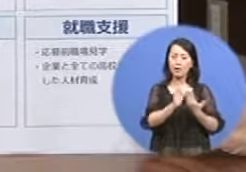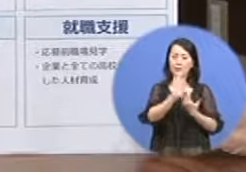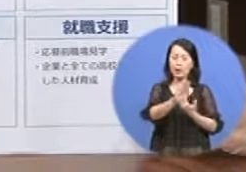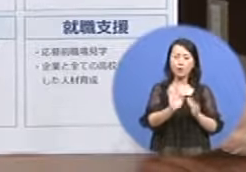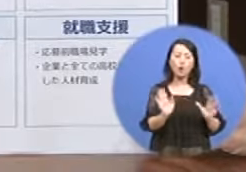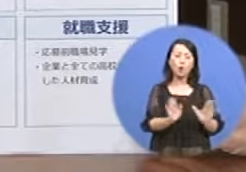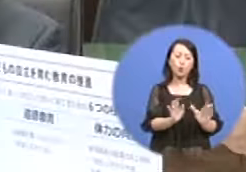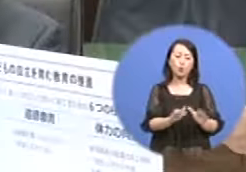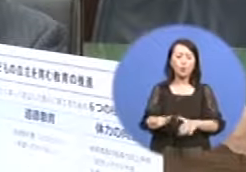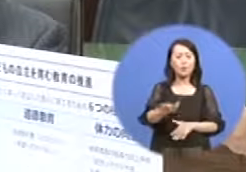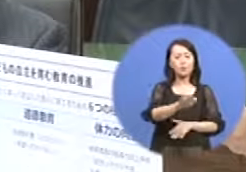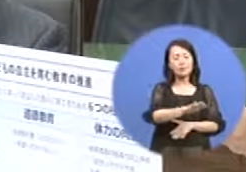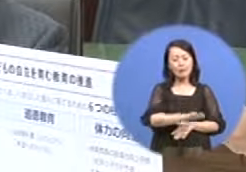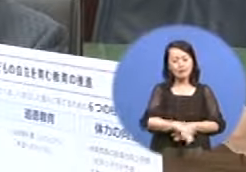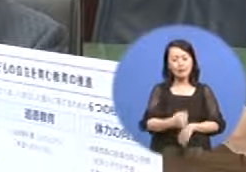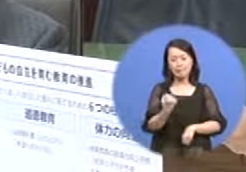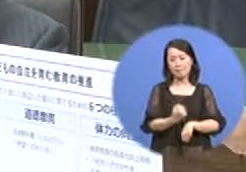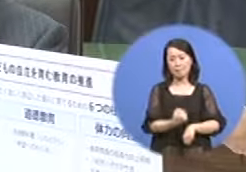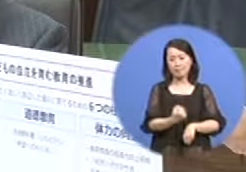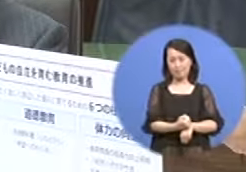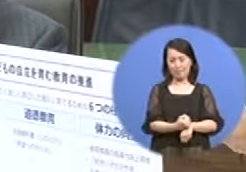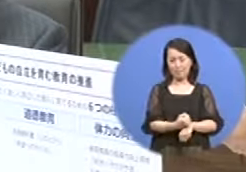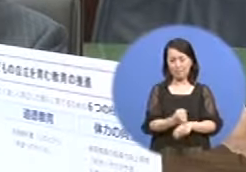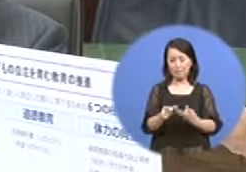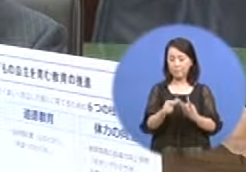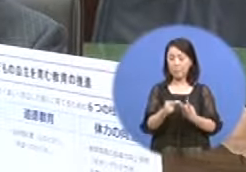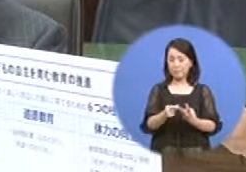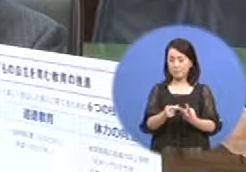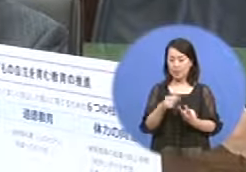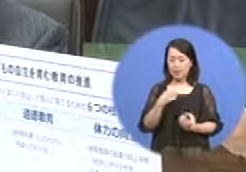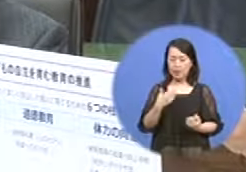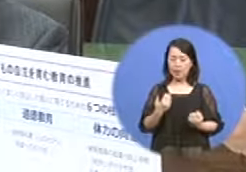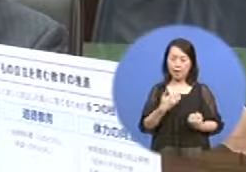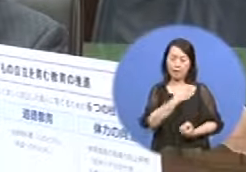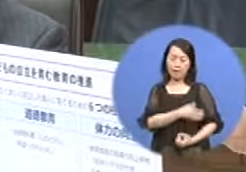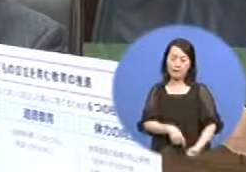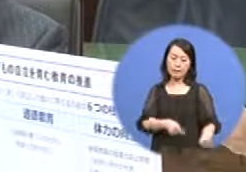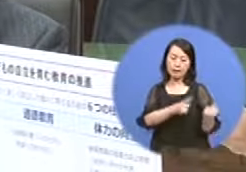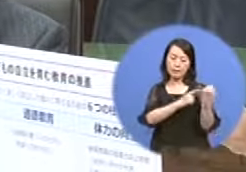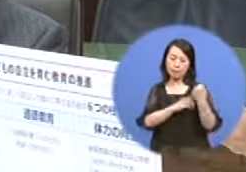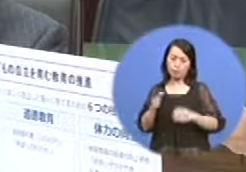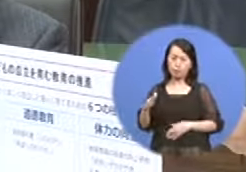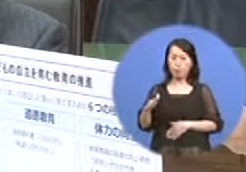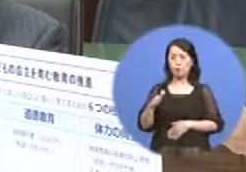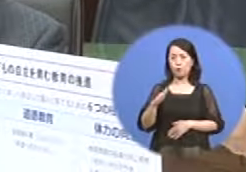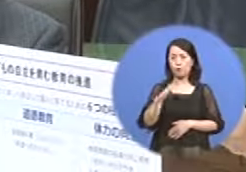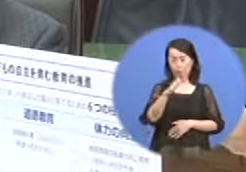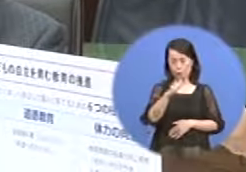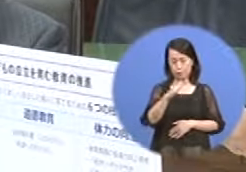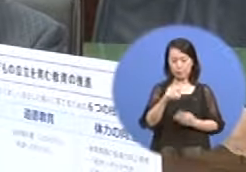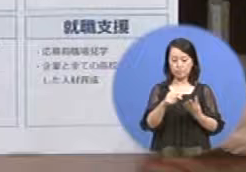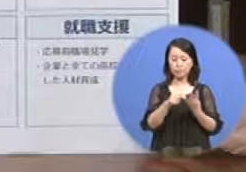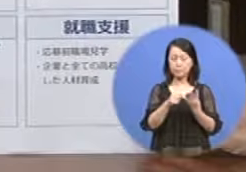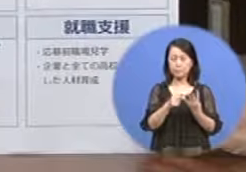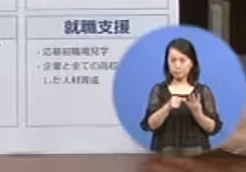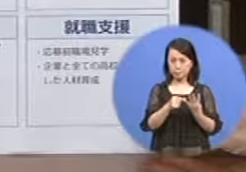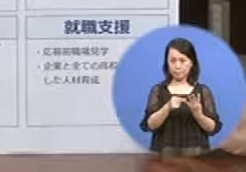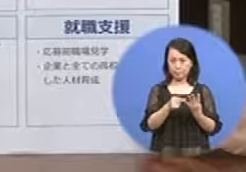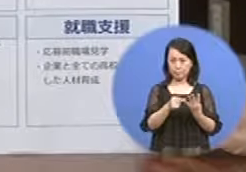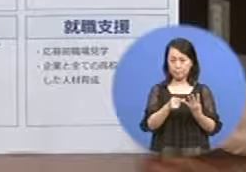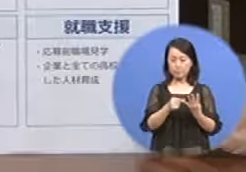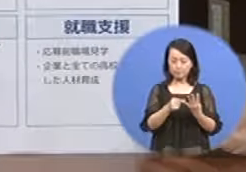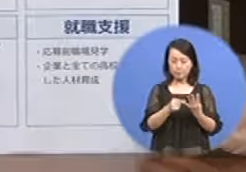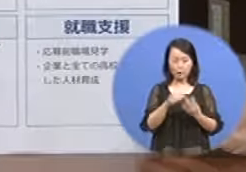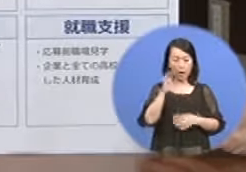損するんですよね。 そうですね。 それから体力の向上、はい、体も作らないといけませんね。 そうです、大切ですね。 それから和歌